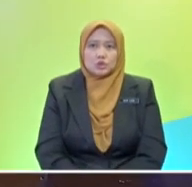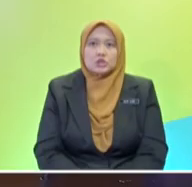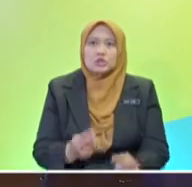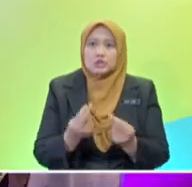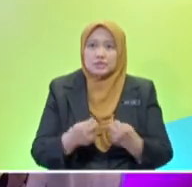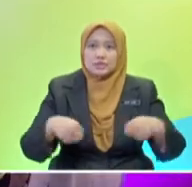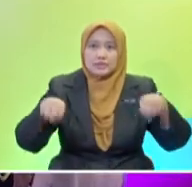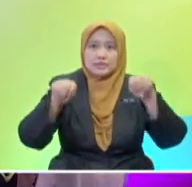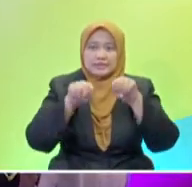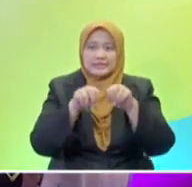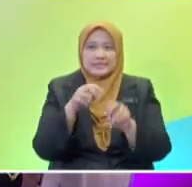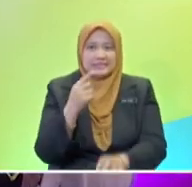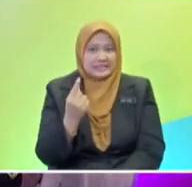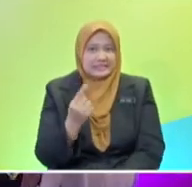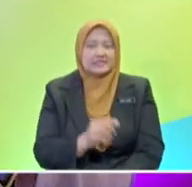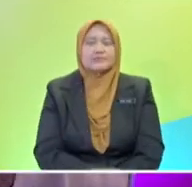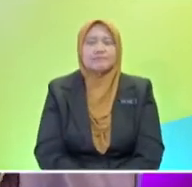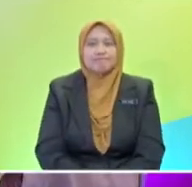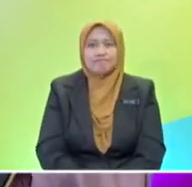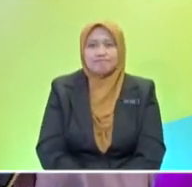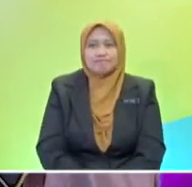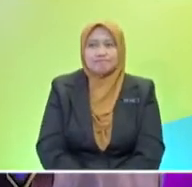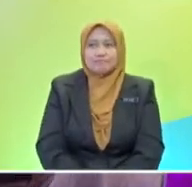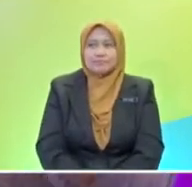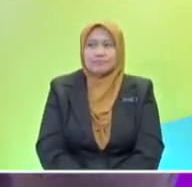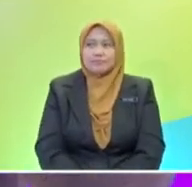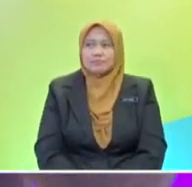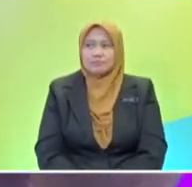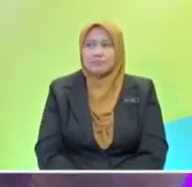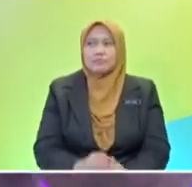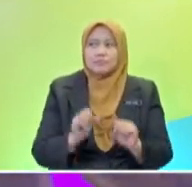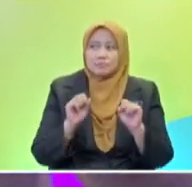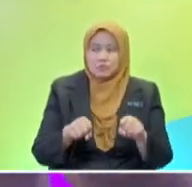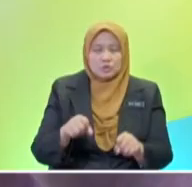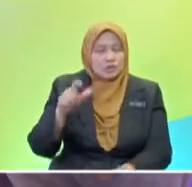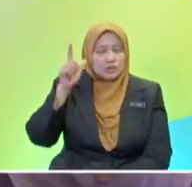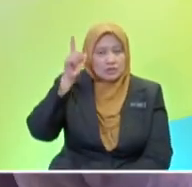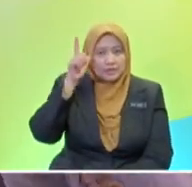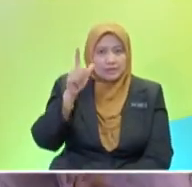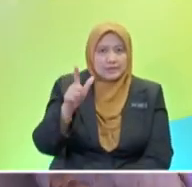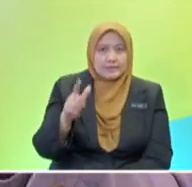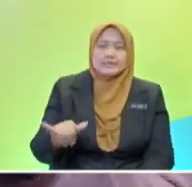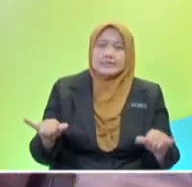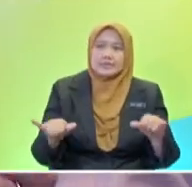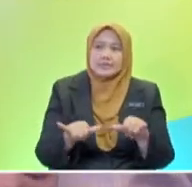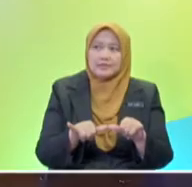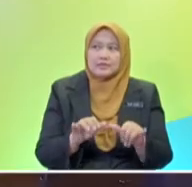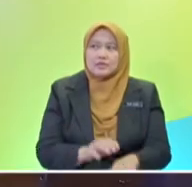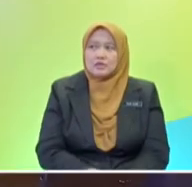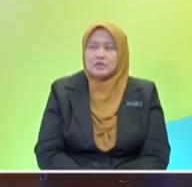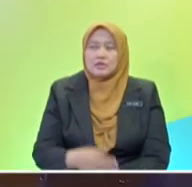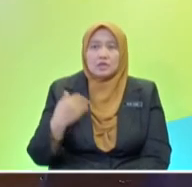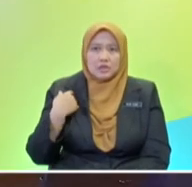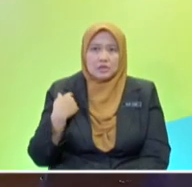tengok kepada jenis mangga itu sendiri. Tengok. Daun nangka, daun mangga. Ada lagi daun yang lebih